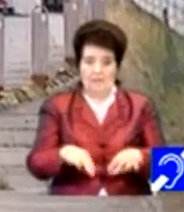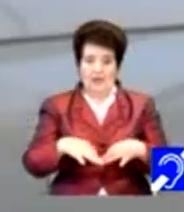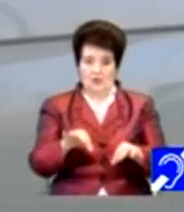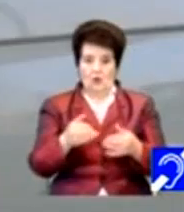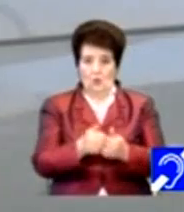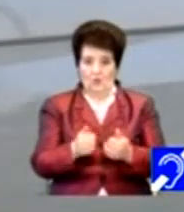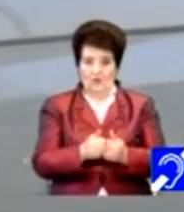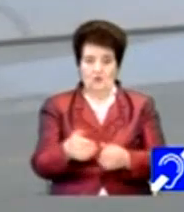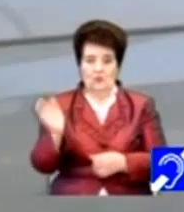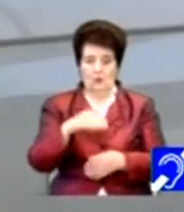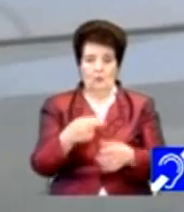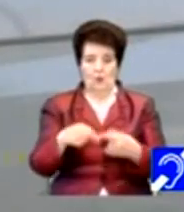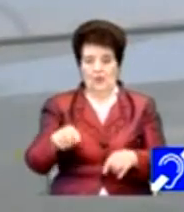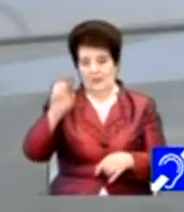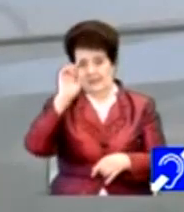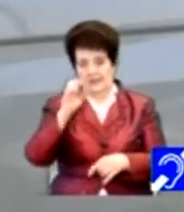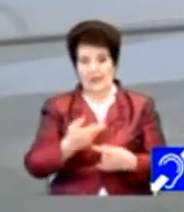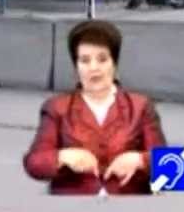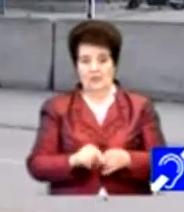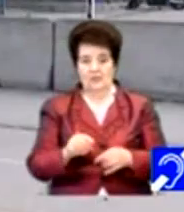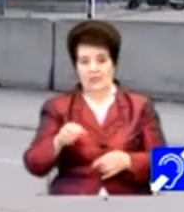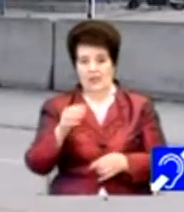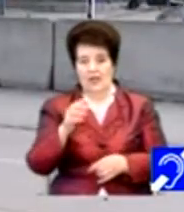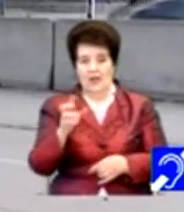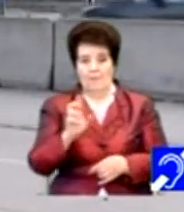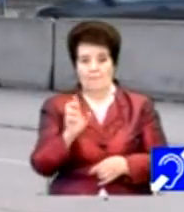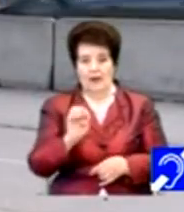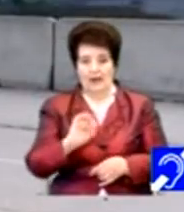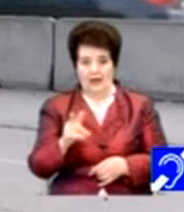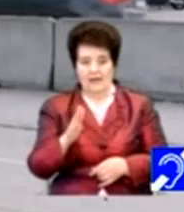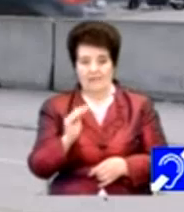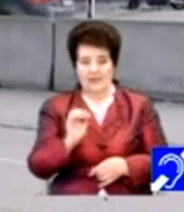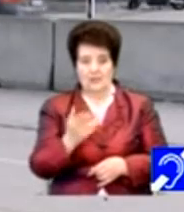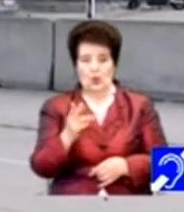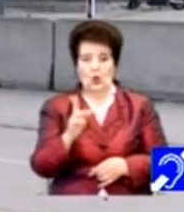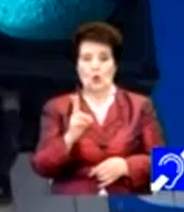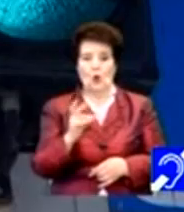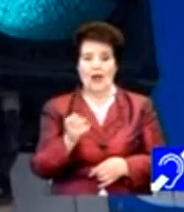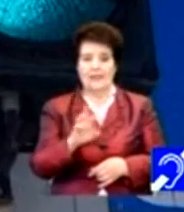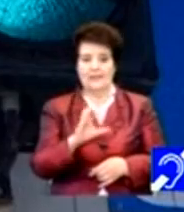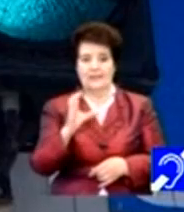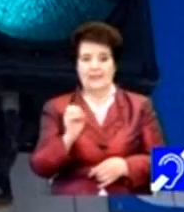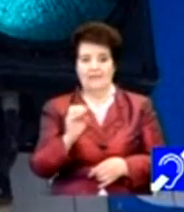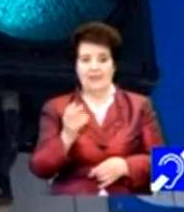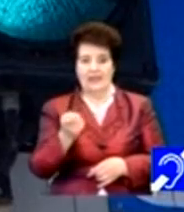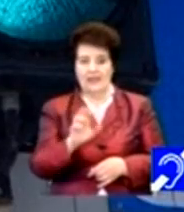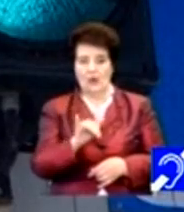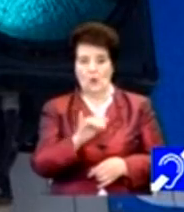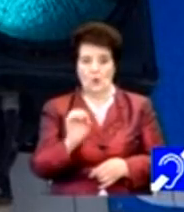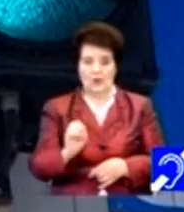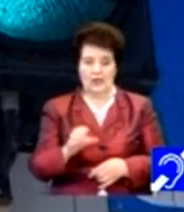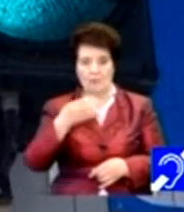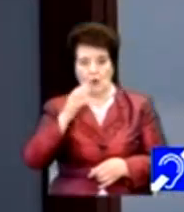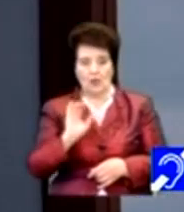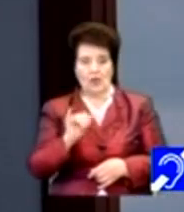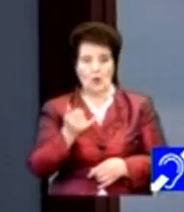cu vecinii, iar apoi și cu alte țări. Între acestea se numără statele din Balcanii de Vest, precum Croația și Slovenia, sau din estul Uniunii Europene, cum sunt Bulgaria